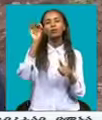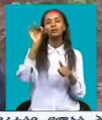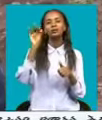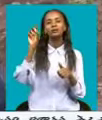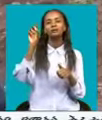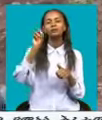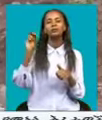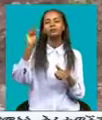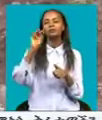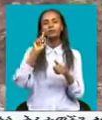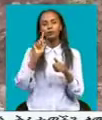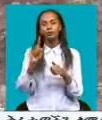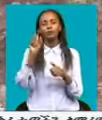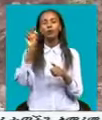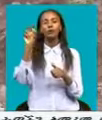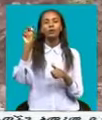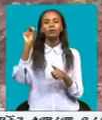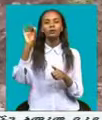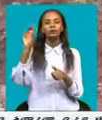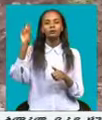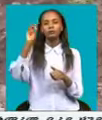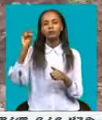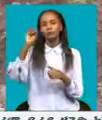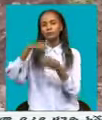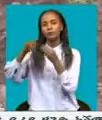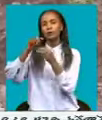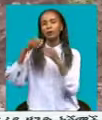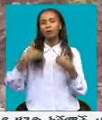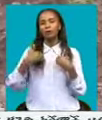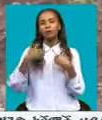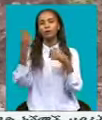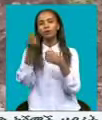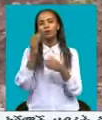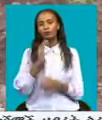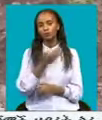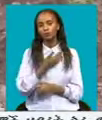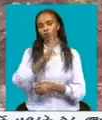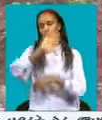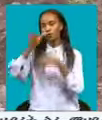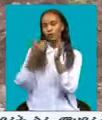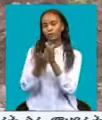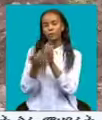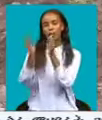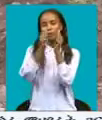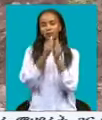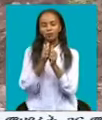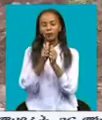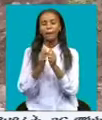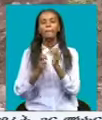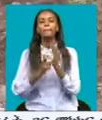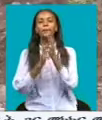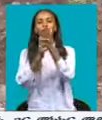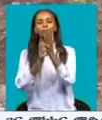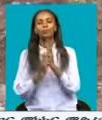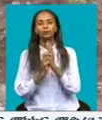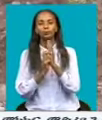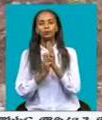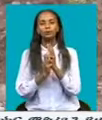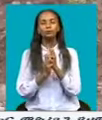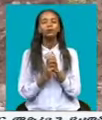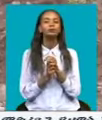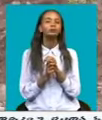ነው። በዚህ በወልቂጤ ዙሪያ ያሉ ወረዳዎቻችን ሁሉም አንድ ላይ ማጓጓዙ እንትን